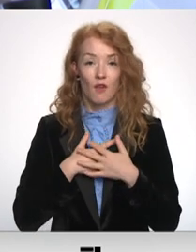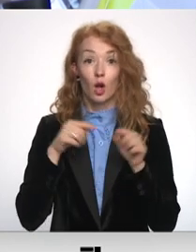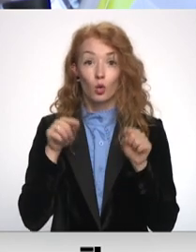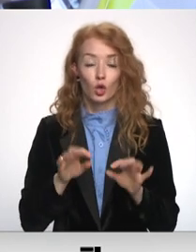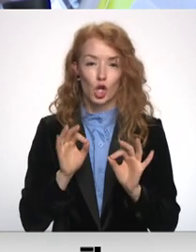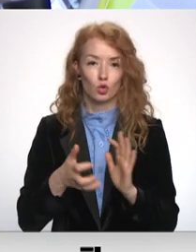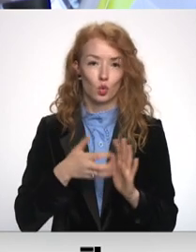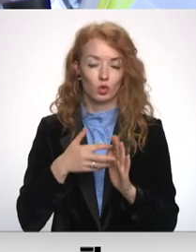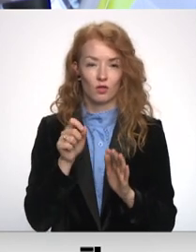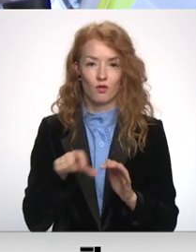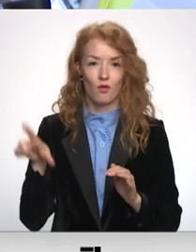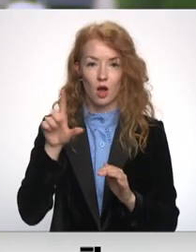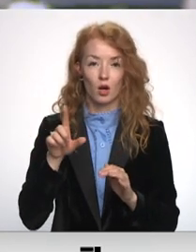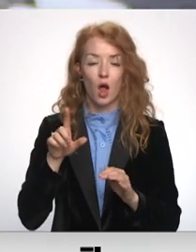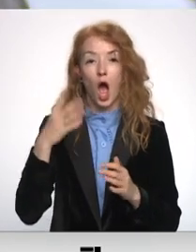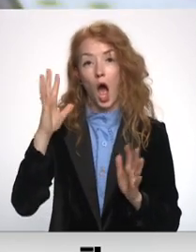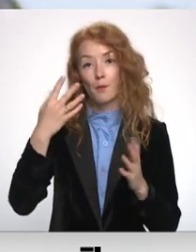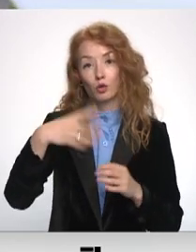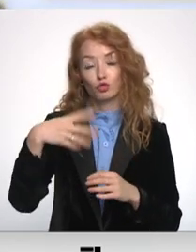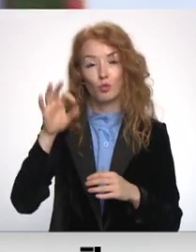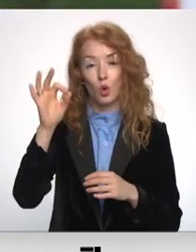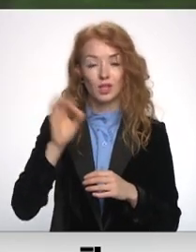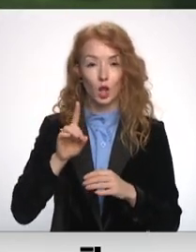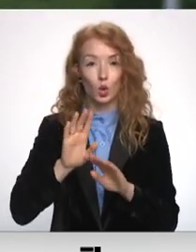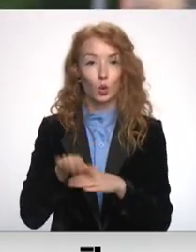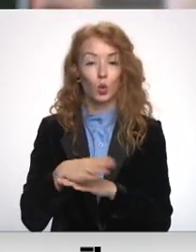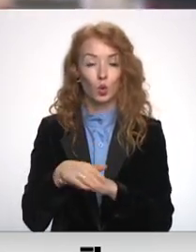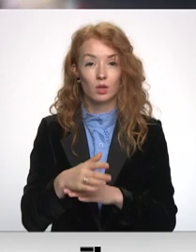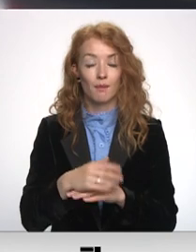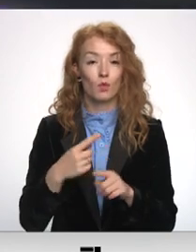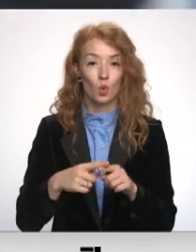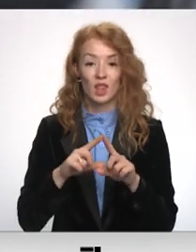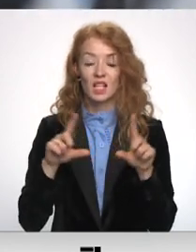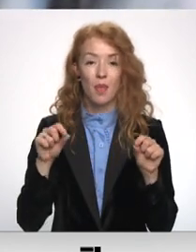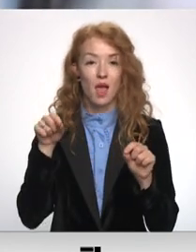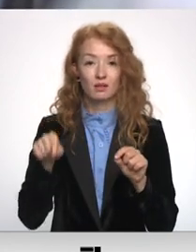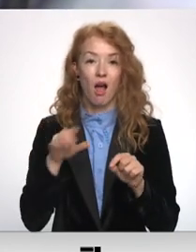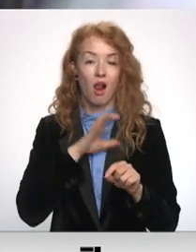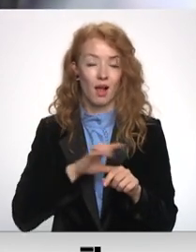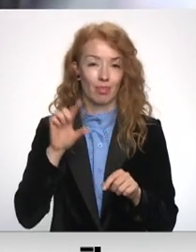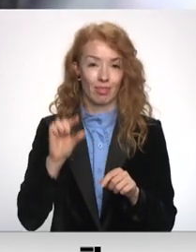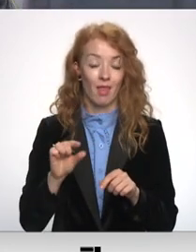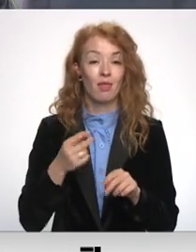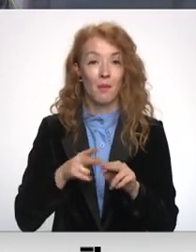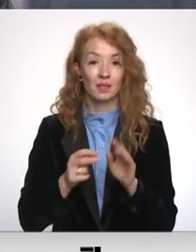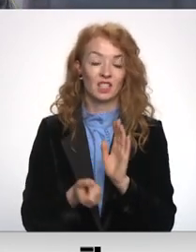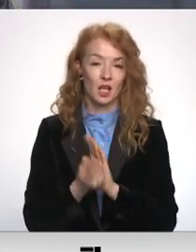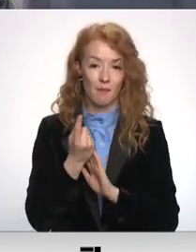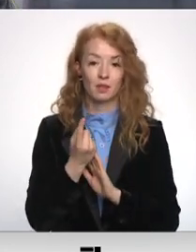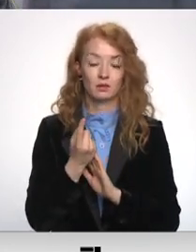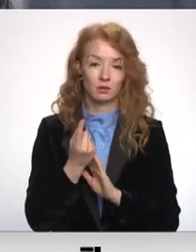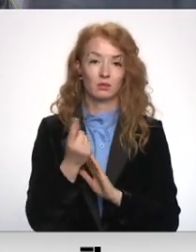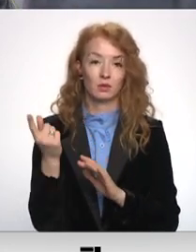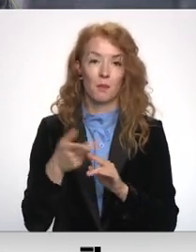visvairāk. Tukšas ir 40% darba vietas. Dienests neesot pievilcīgs atalgojuma dēļ. Tas ir biežākais iemesls, kas tiek